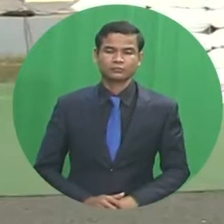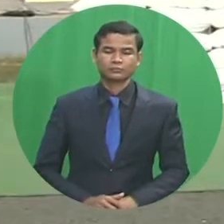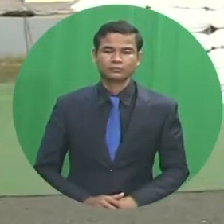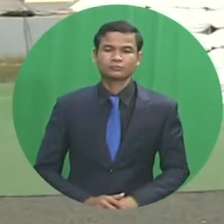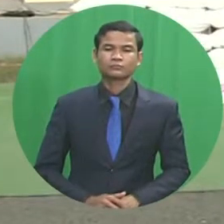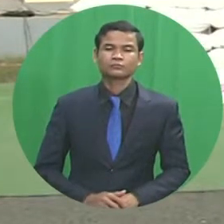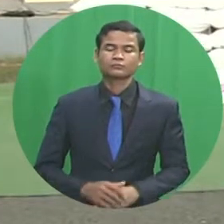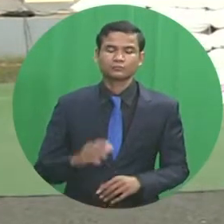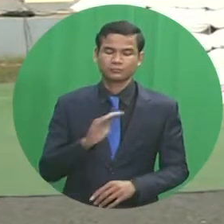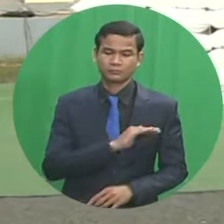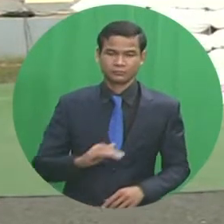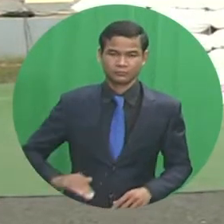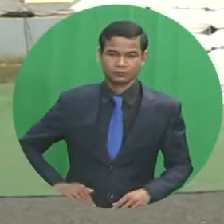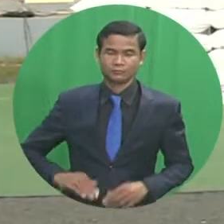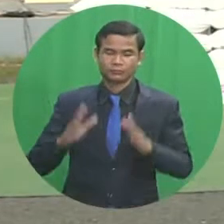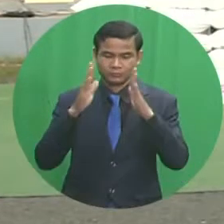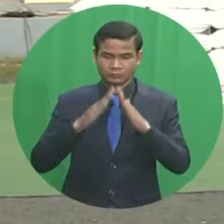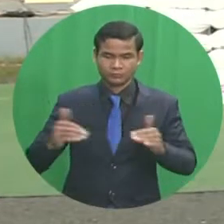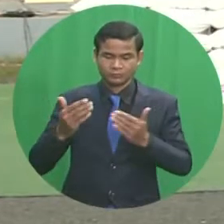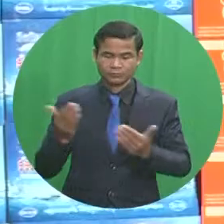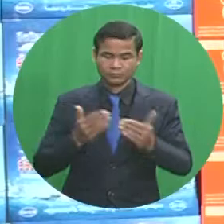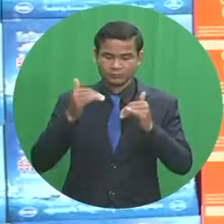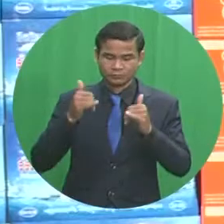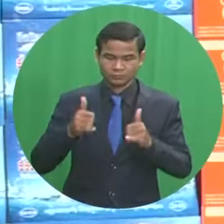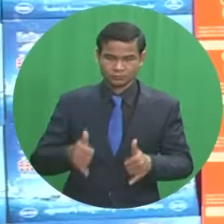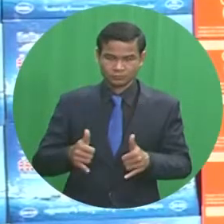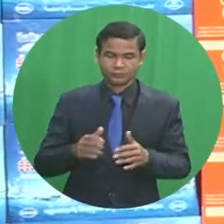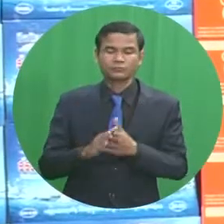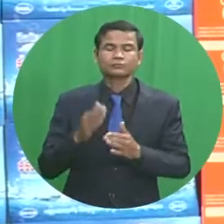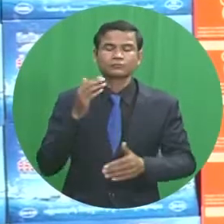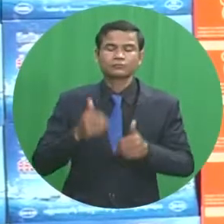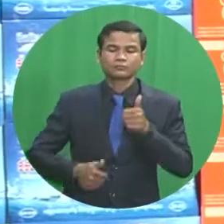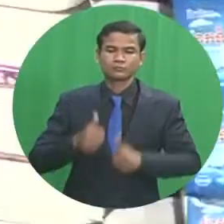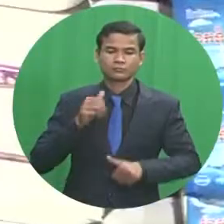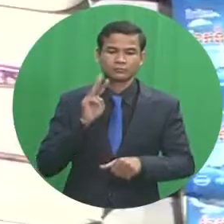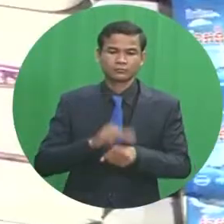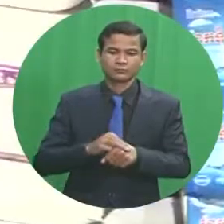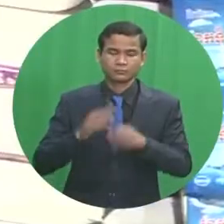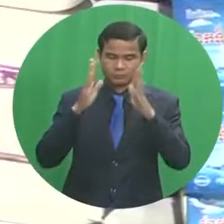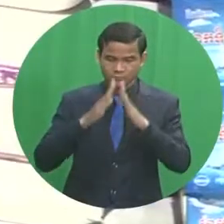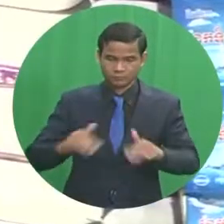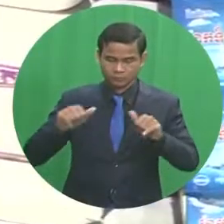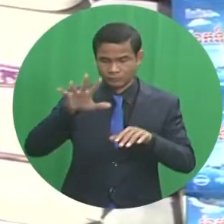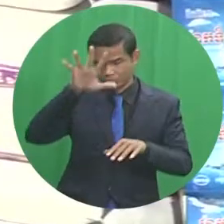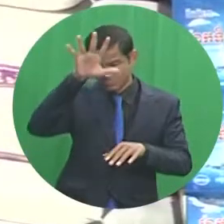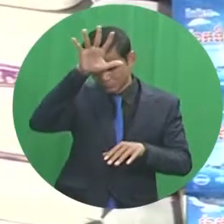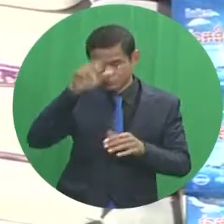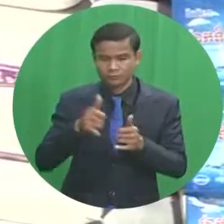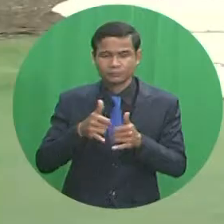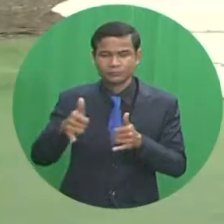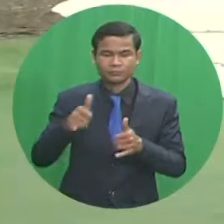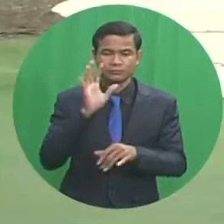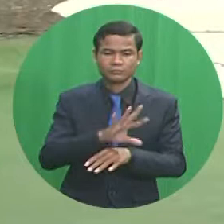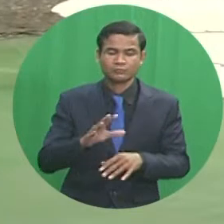សម្ដេចជាវិវៀងគង់សំអល់ឧបនាយករដ្ឋមន្ត្រីរដ្ឋមន្ត្រីក្រសួងព្រះបរមរាជវាំងនិងជាអ្នកតំណាងរាស្ត្រមណ្ឌលកំពង់